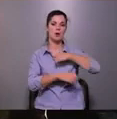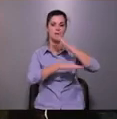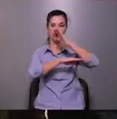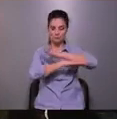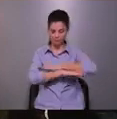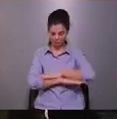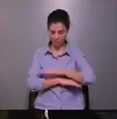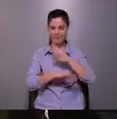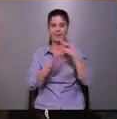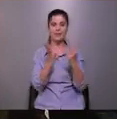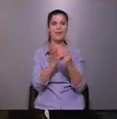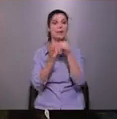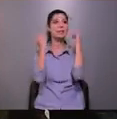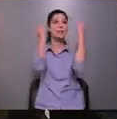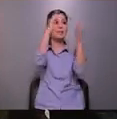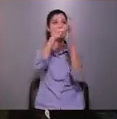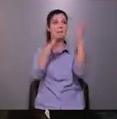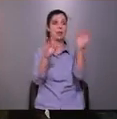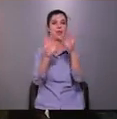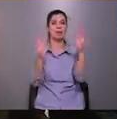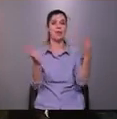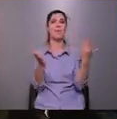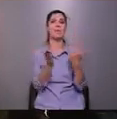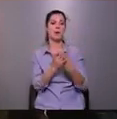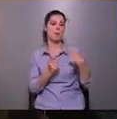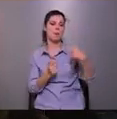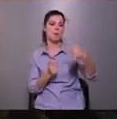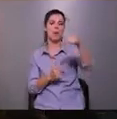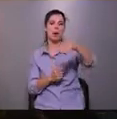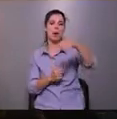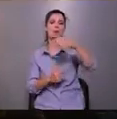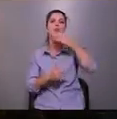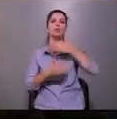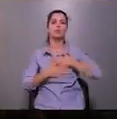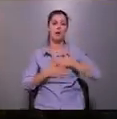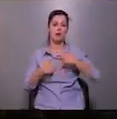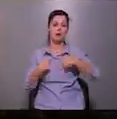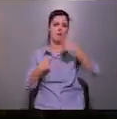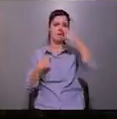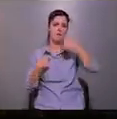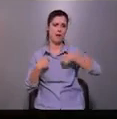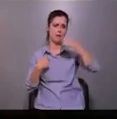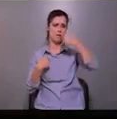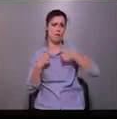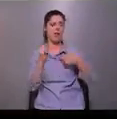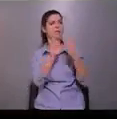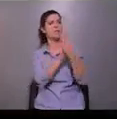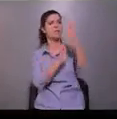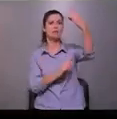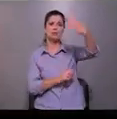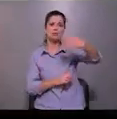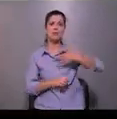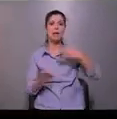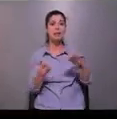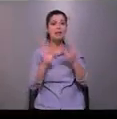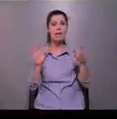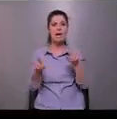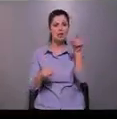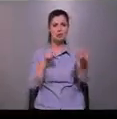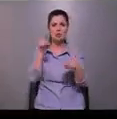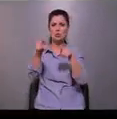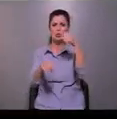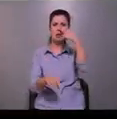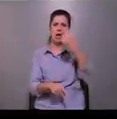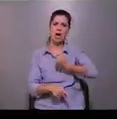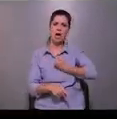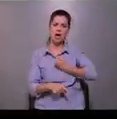come in cielo e così in terra. O pão nosso de cada dia nos dai hoje, perdoai-nos as nossas ofensas,